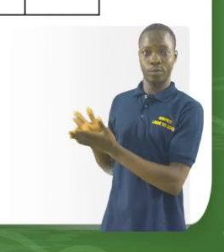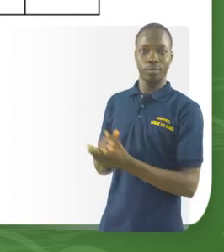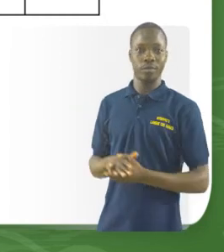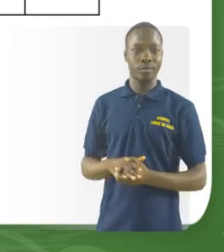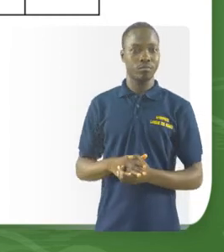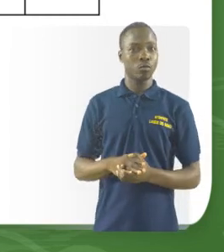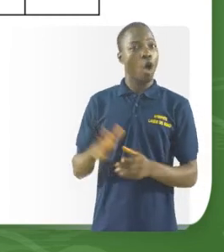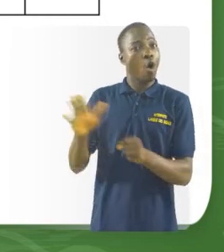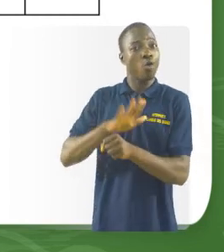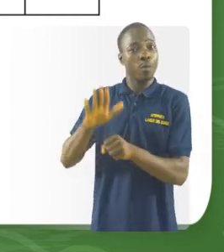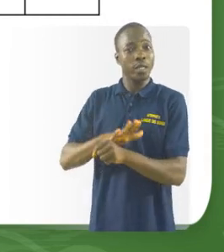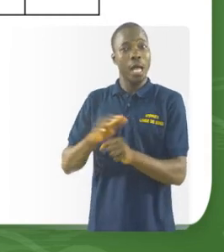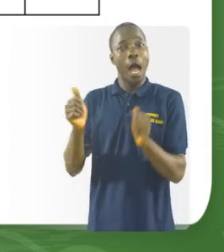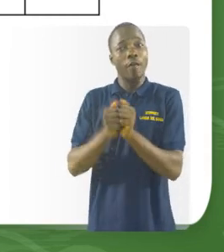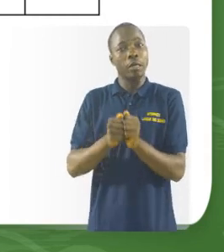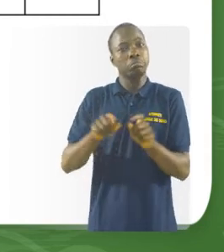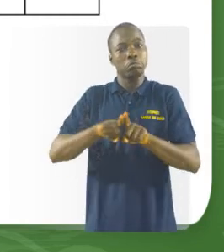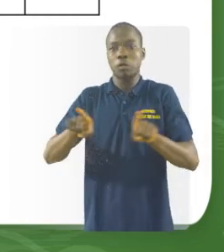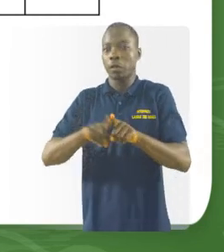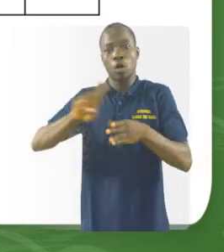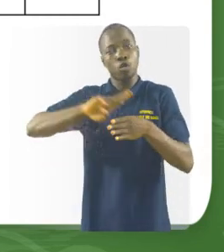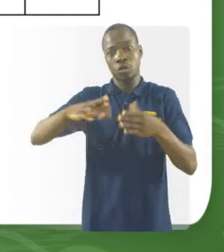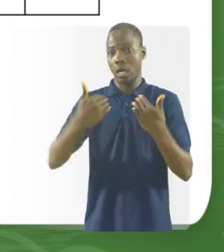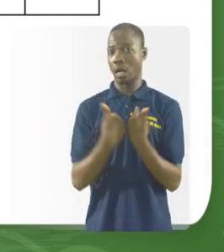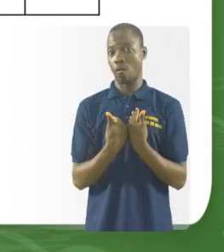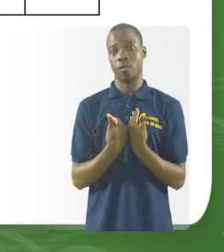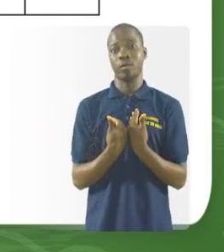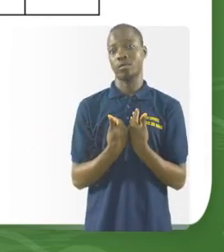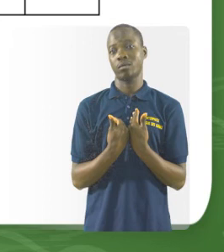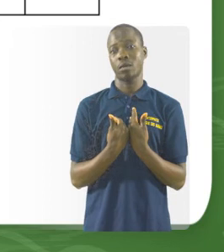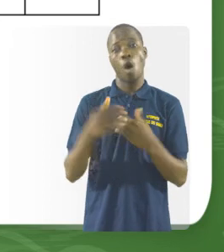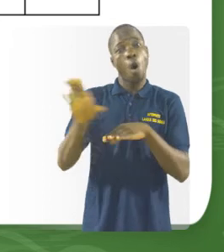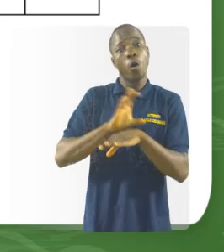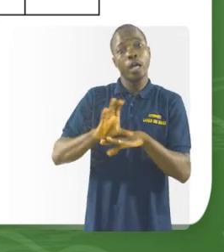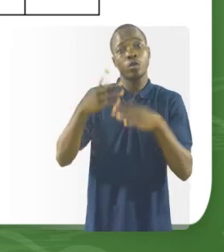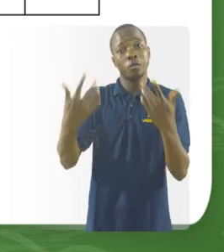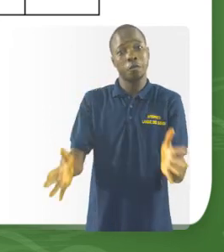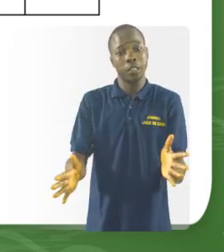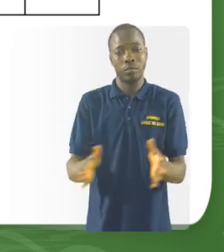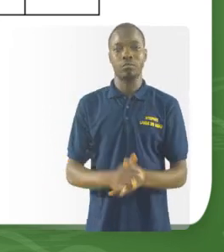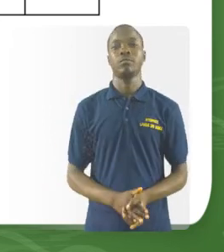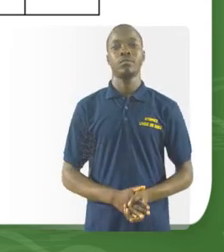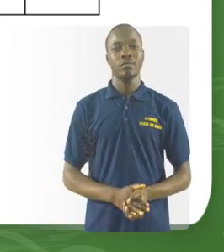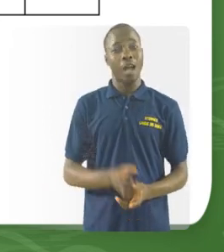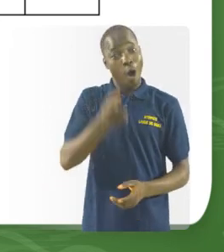en complétant avec les différents résultats qu'on vient d'avoir.